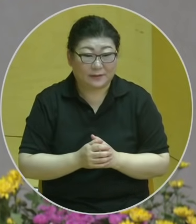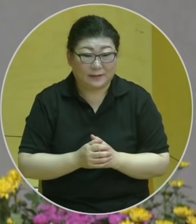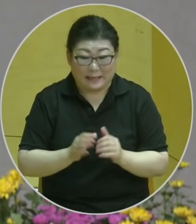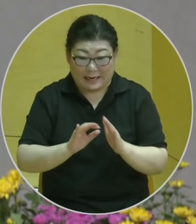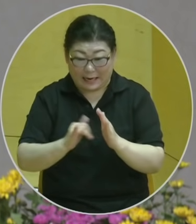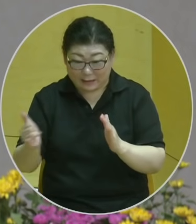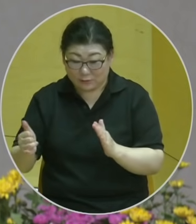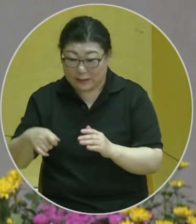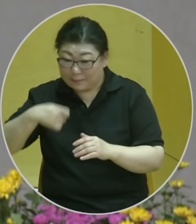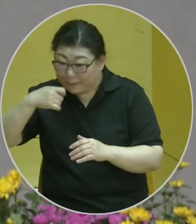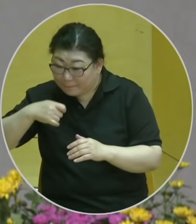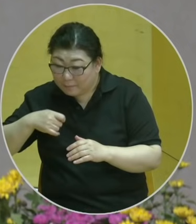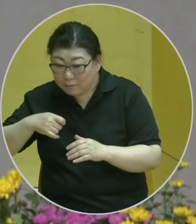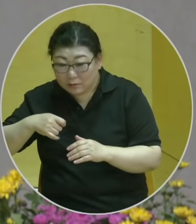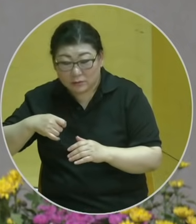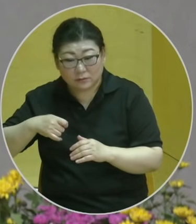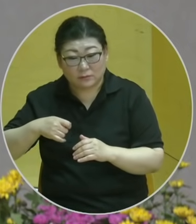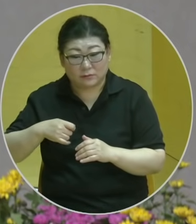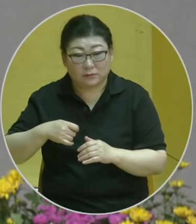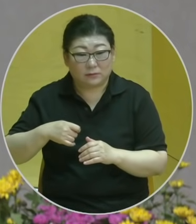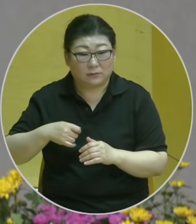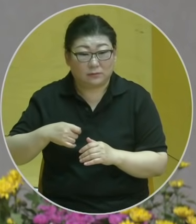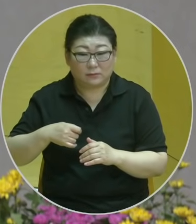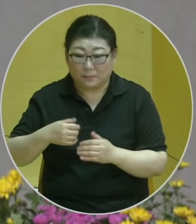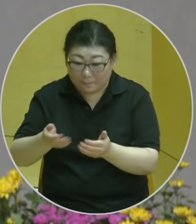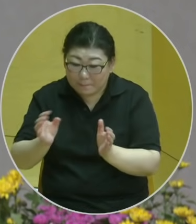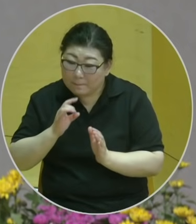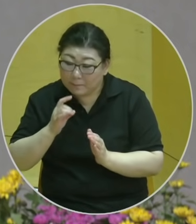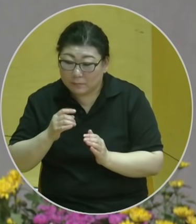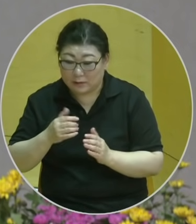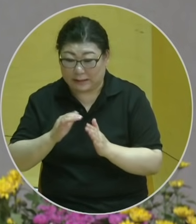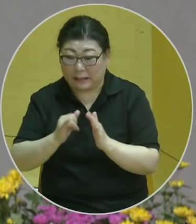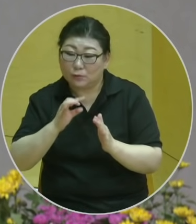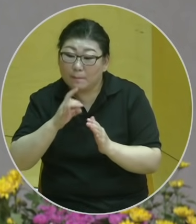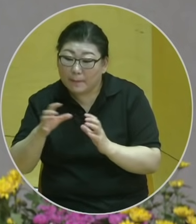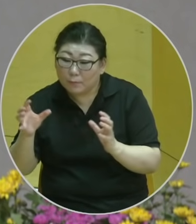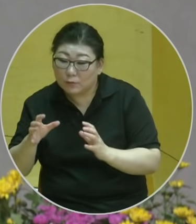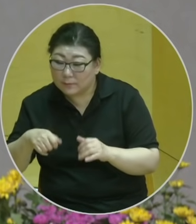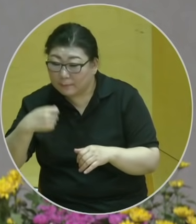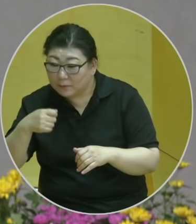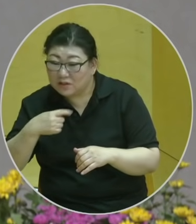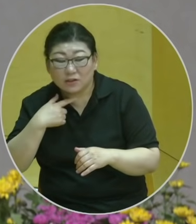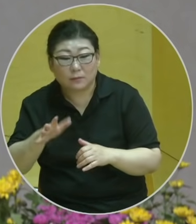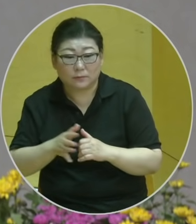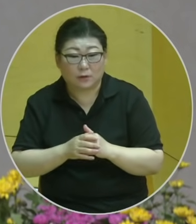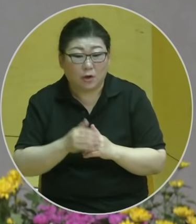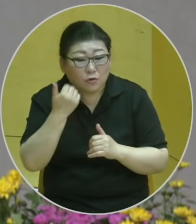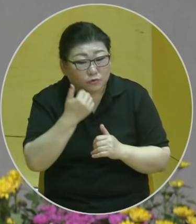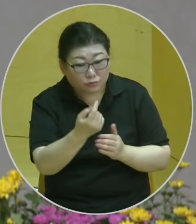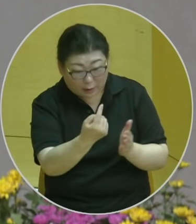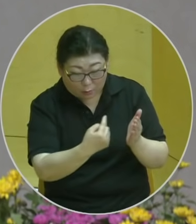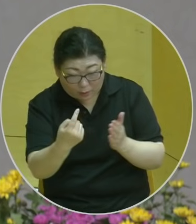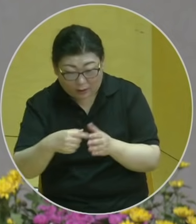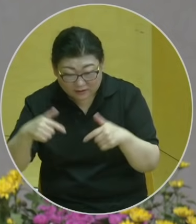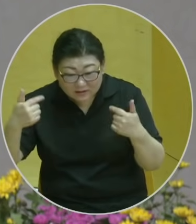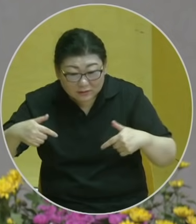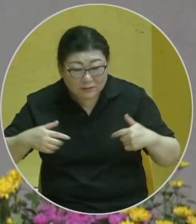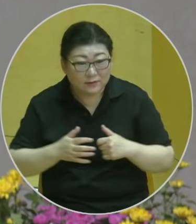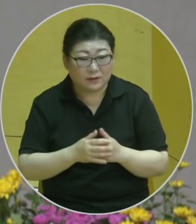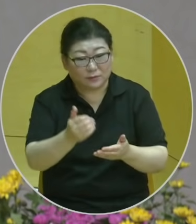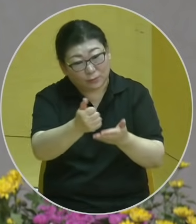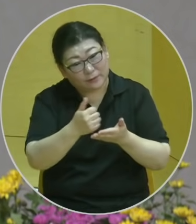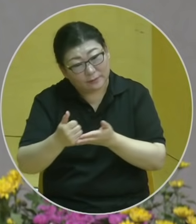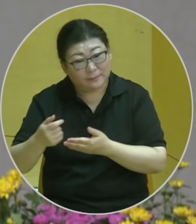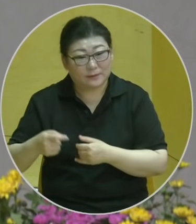적이 없습니다. 누가 와도, 꼭 가난한 전도사님들이 와도 같이 식사를 나누고 같이 그렇게 지냈습니다. 뭐